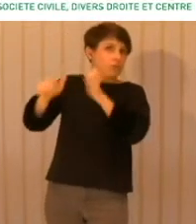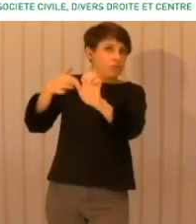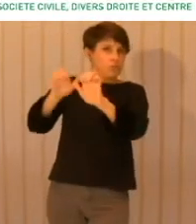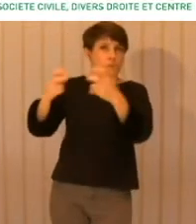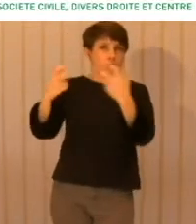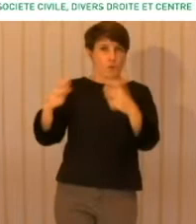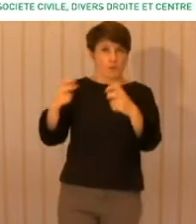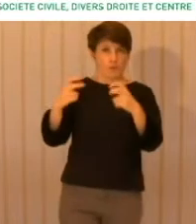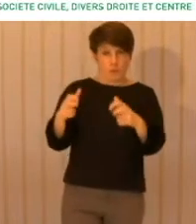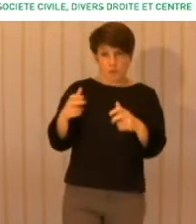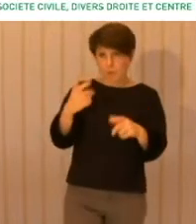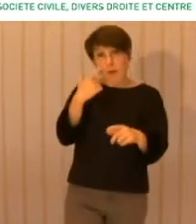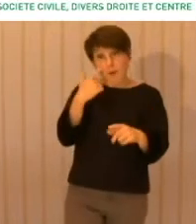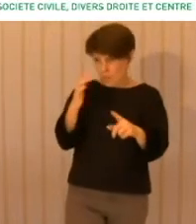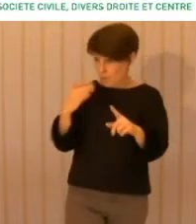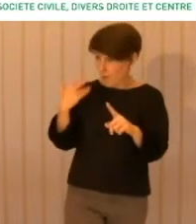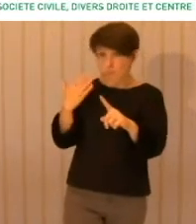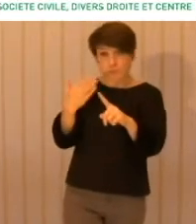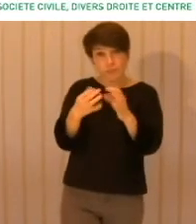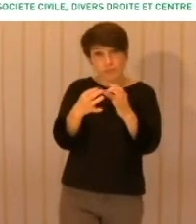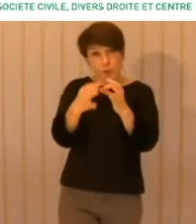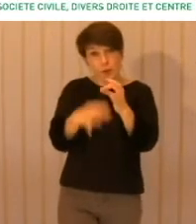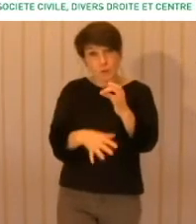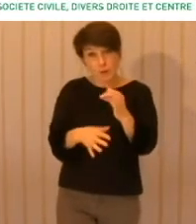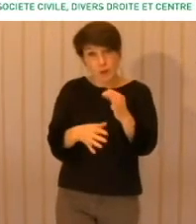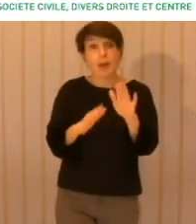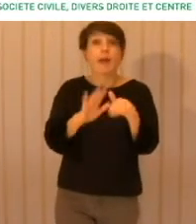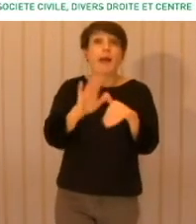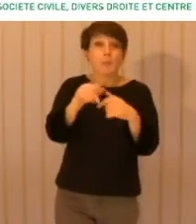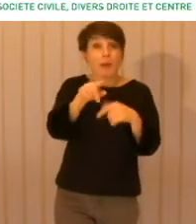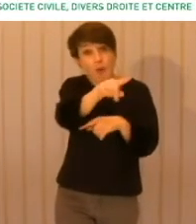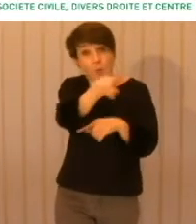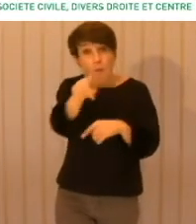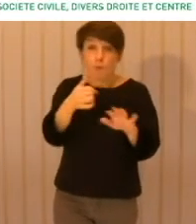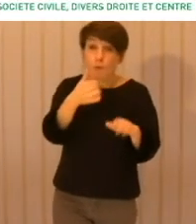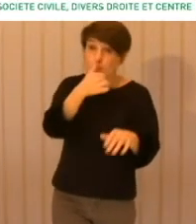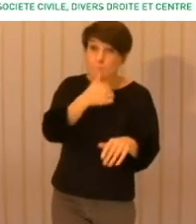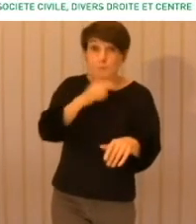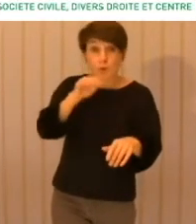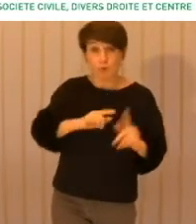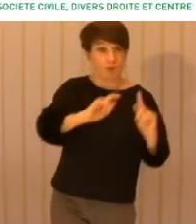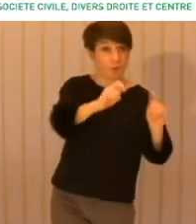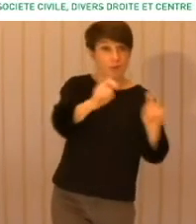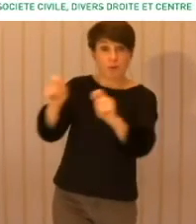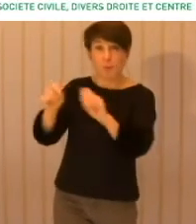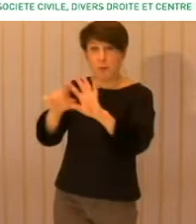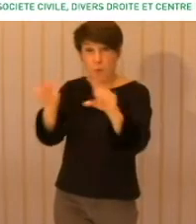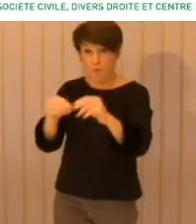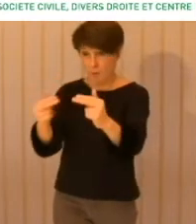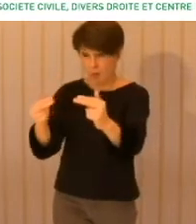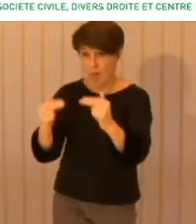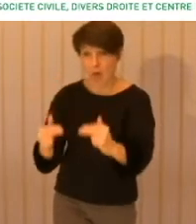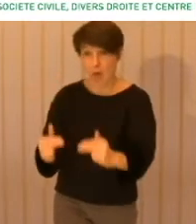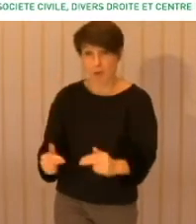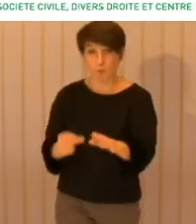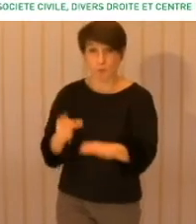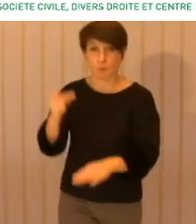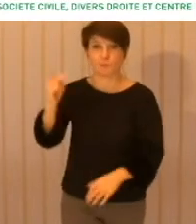on voit bien ce qu'il en est, et vous êtes ensuite contraint d'attribuer à des familles de plus en plus en difficulté.